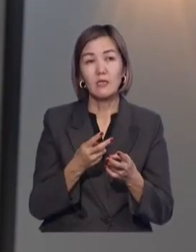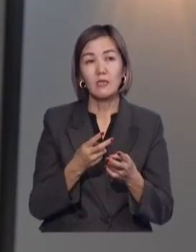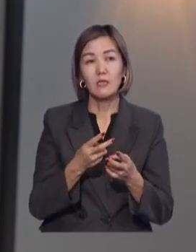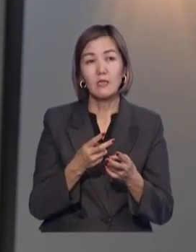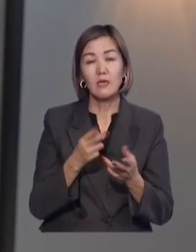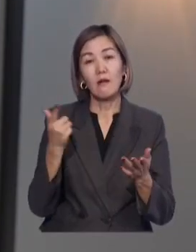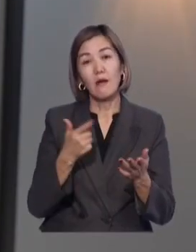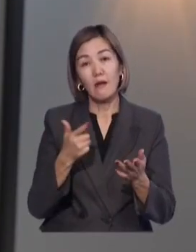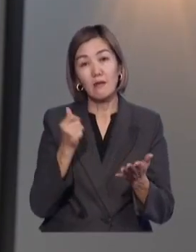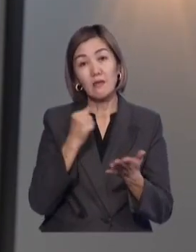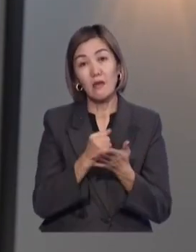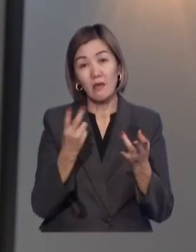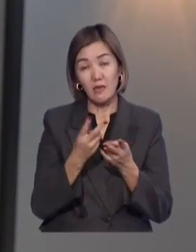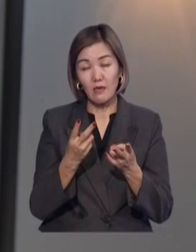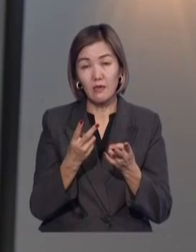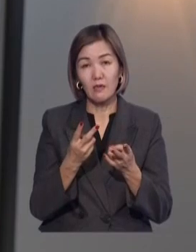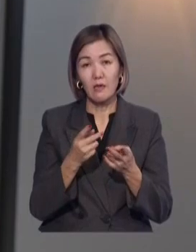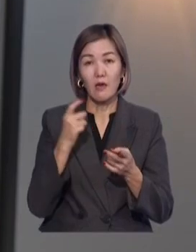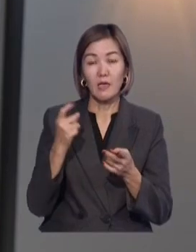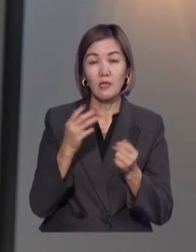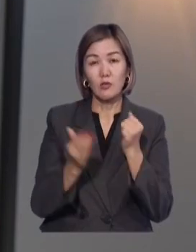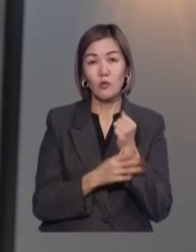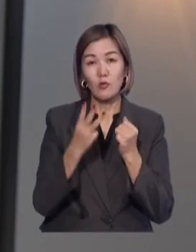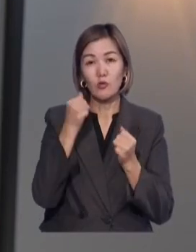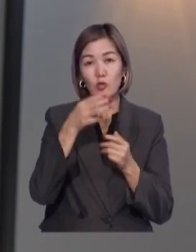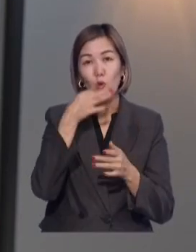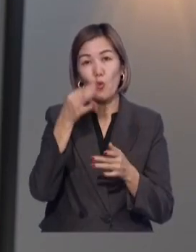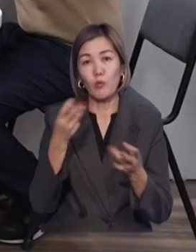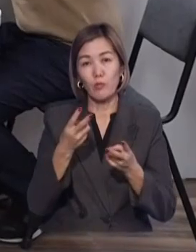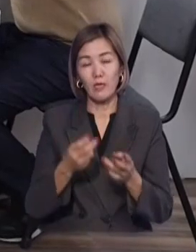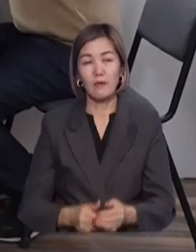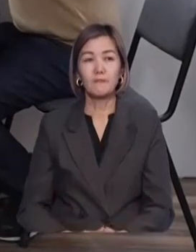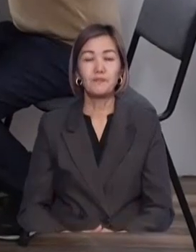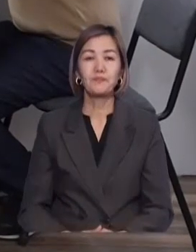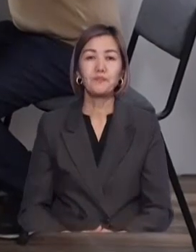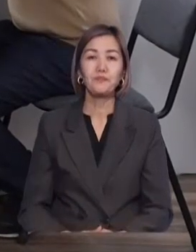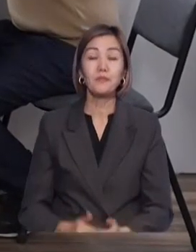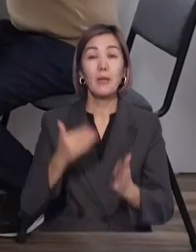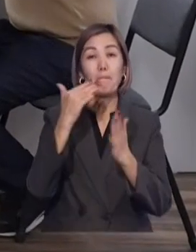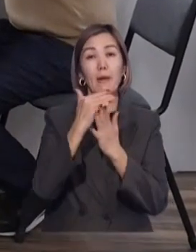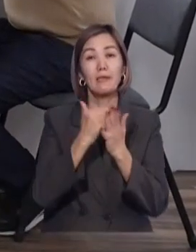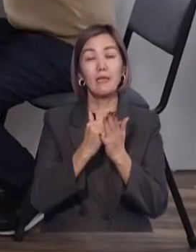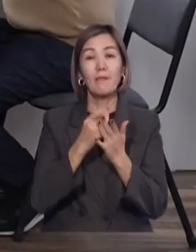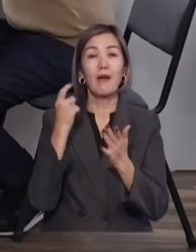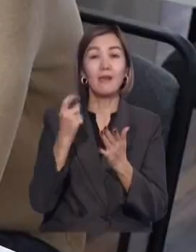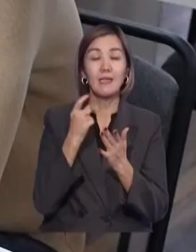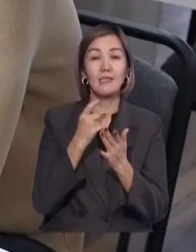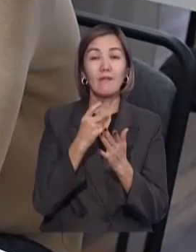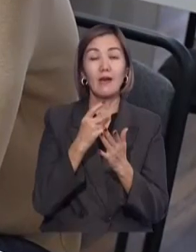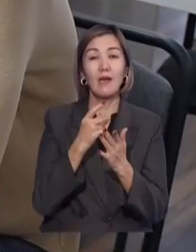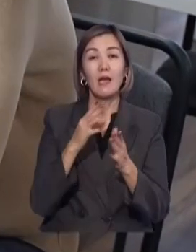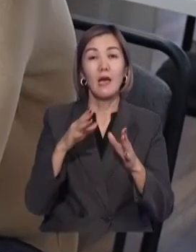кепілдің болуы шарт, және шаруа қожалығы жаңағы соңғы 3 жылда тәжірибесі болу керек. Кеңдала 2 дихандарға арналған тиімді